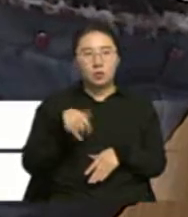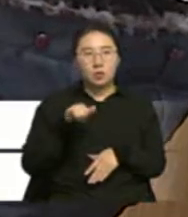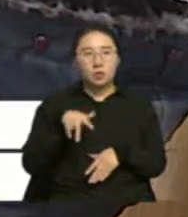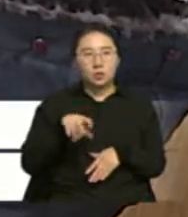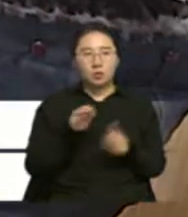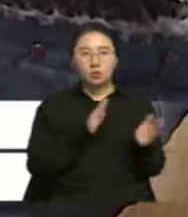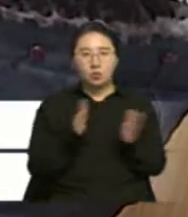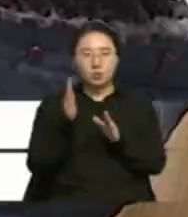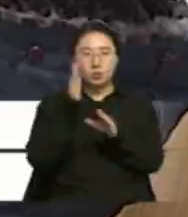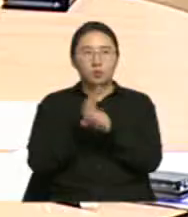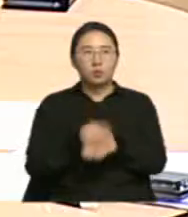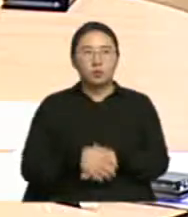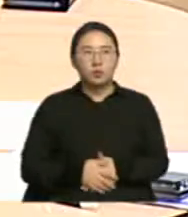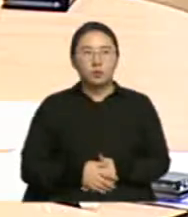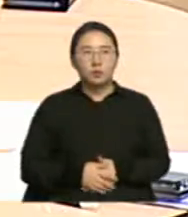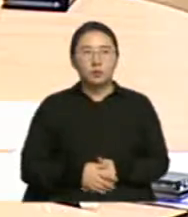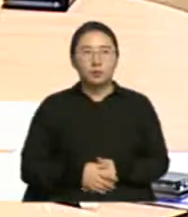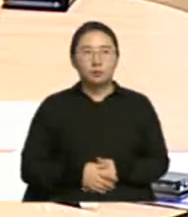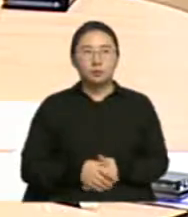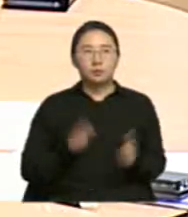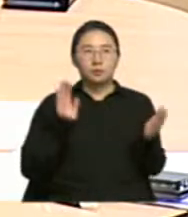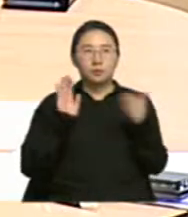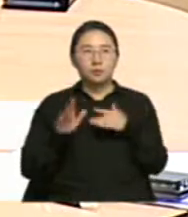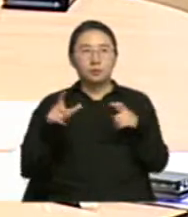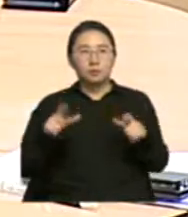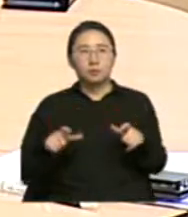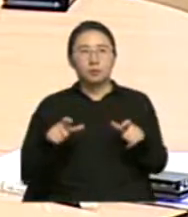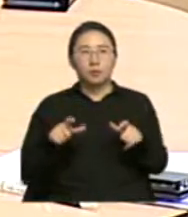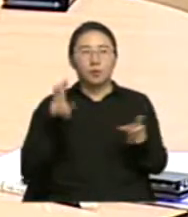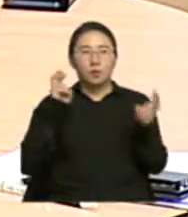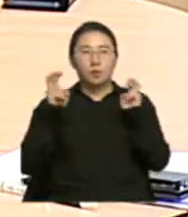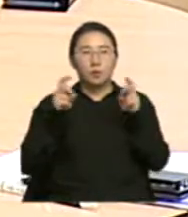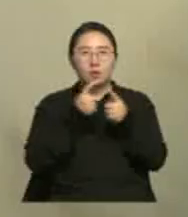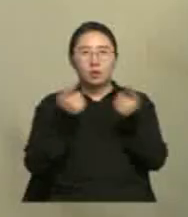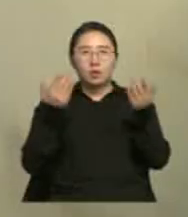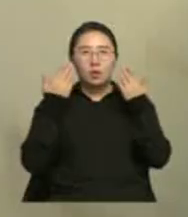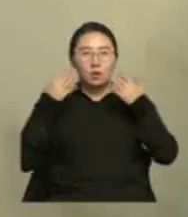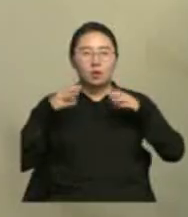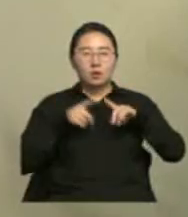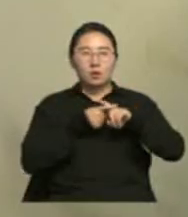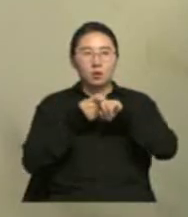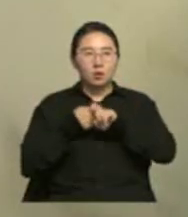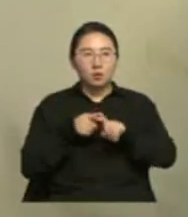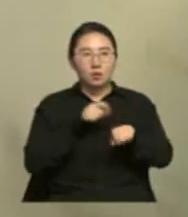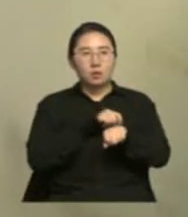운영을 준비하고 있습니다. 앞으로 지역 내 기업과 대학을 연계한